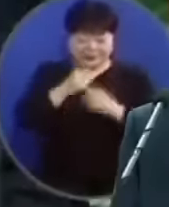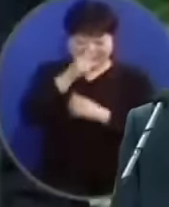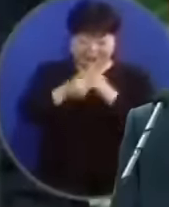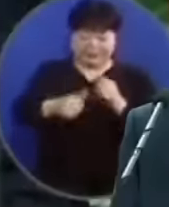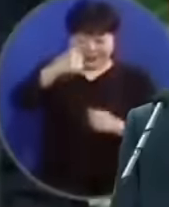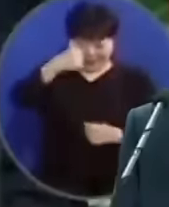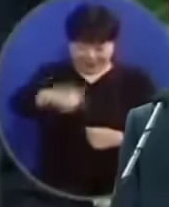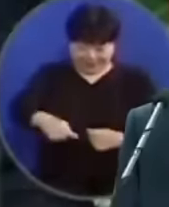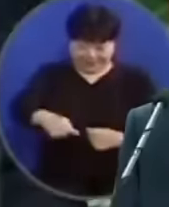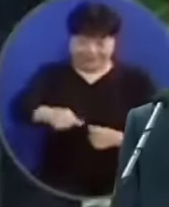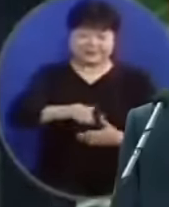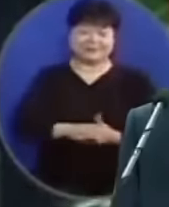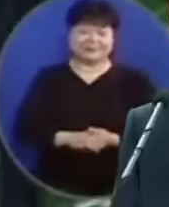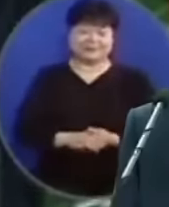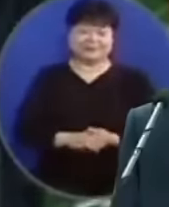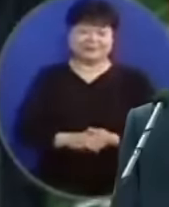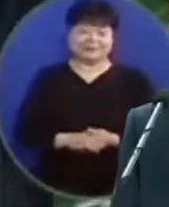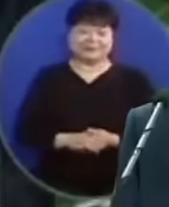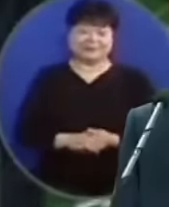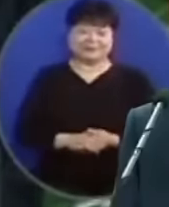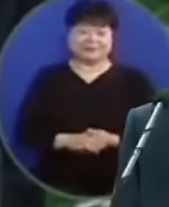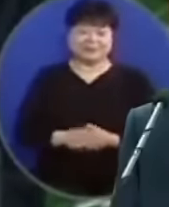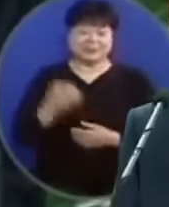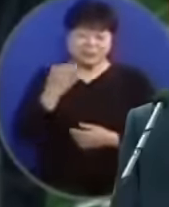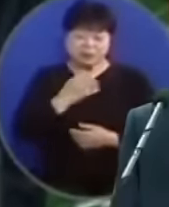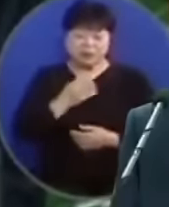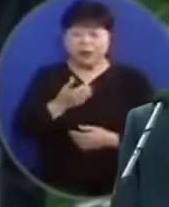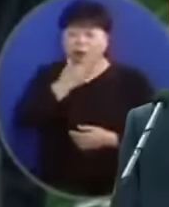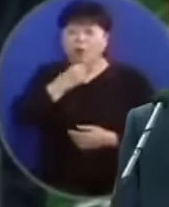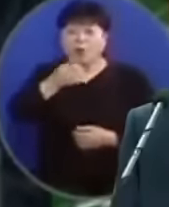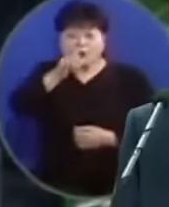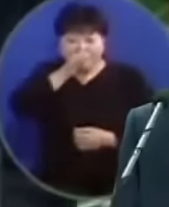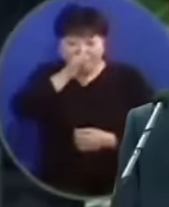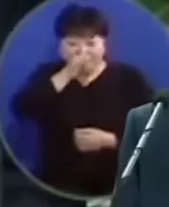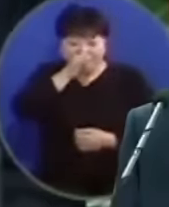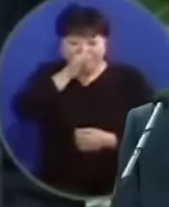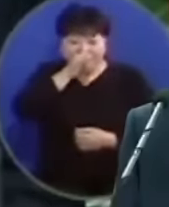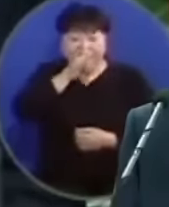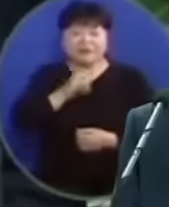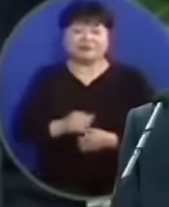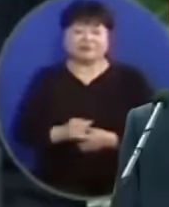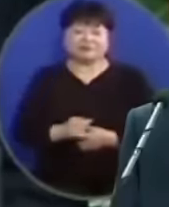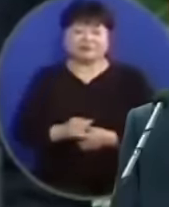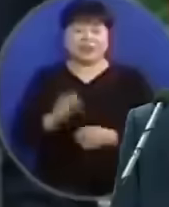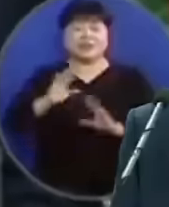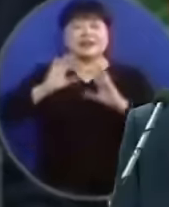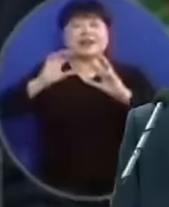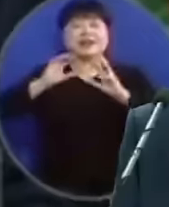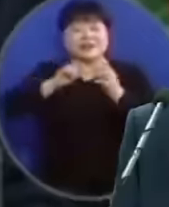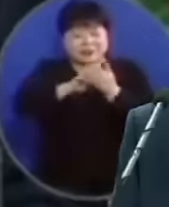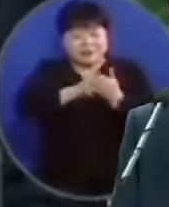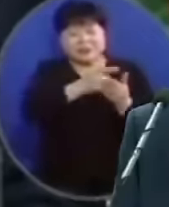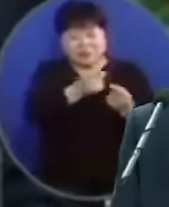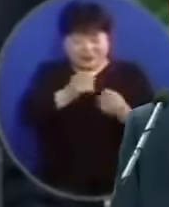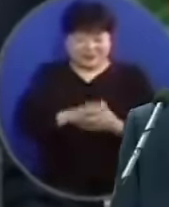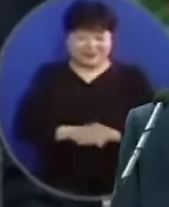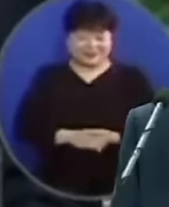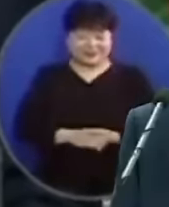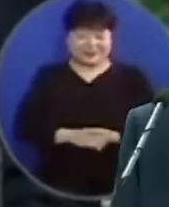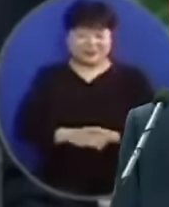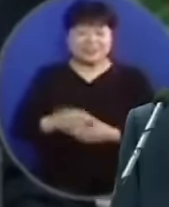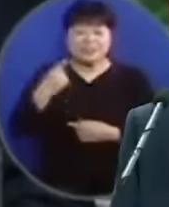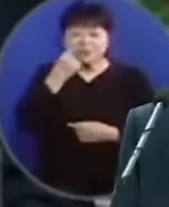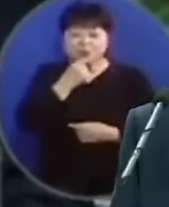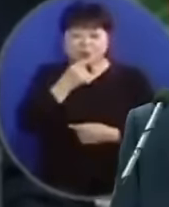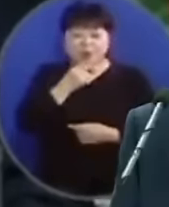하나님의 아들이니이다. 바요나시므나 내가 복이 있도다. 바로 그것이 천국의 열쇠인 것입니다.